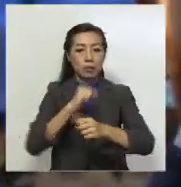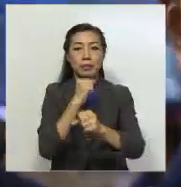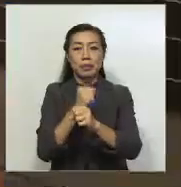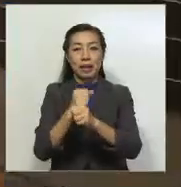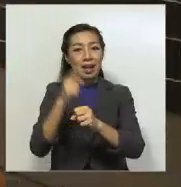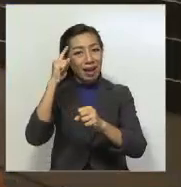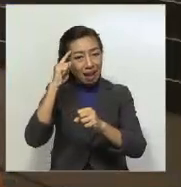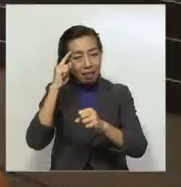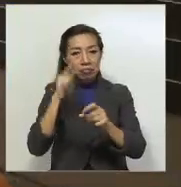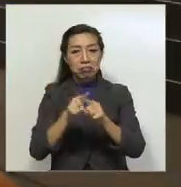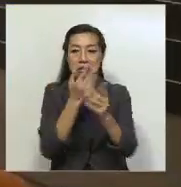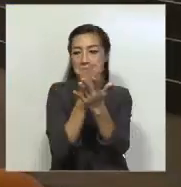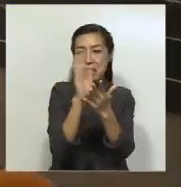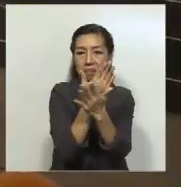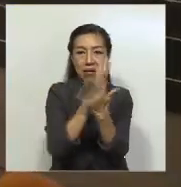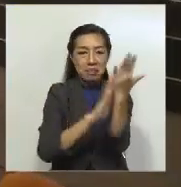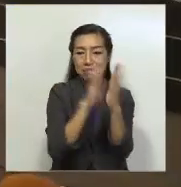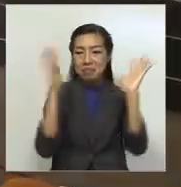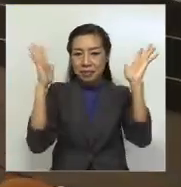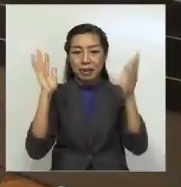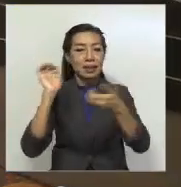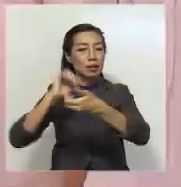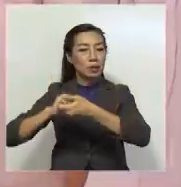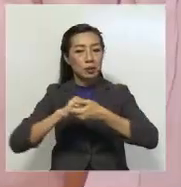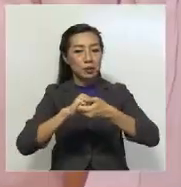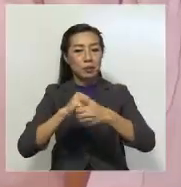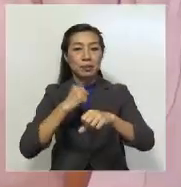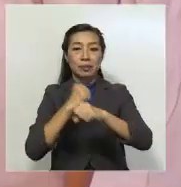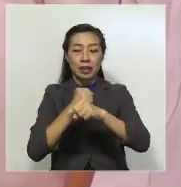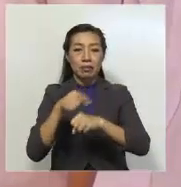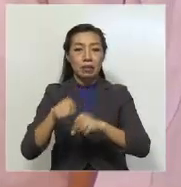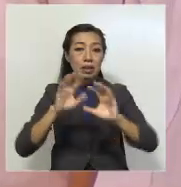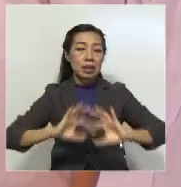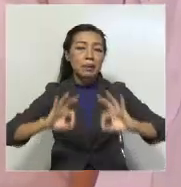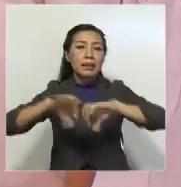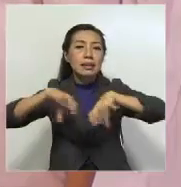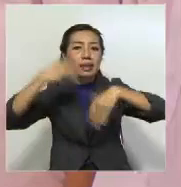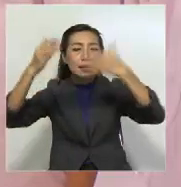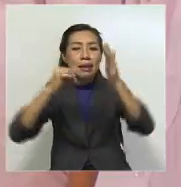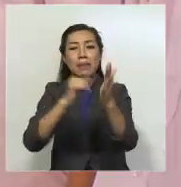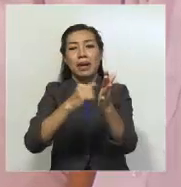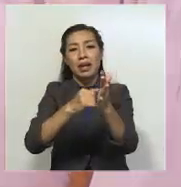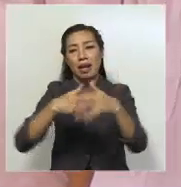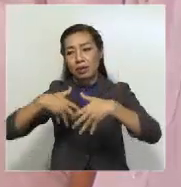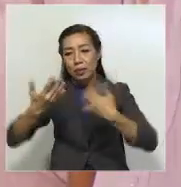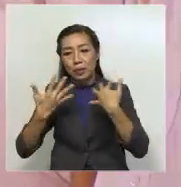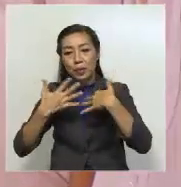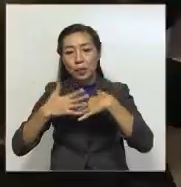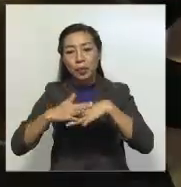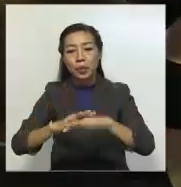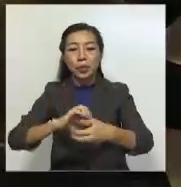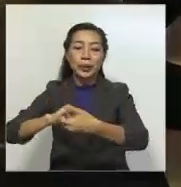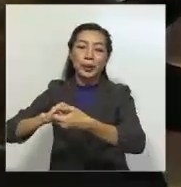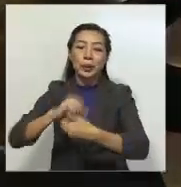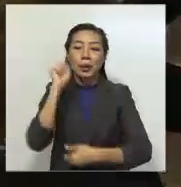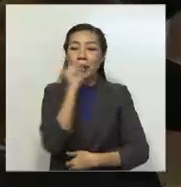ยไม่มีพรมแดนเชื้อชาติศาสนาซึ่งกิจกรรมดังกล่าวก็อย่างที่บอกค่ะคือจะเน้นความเรียบง่ายผู้ร่วมงานยังได้ร่วมกันร้องเพล